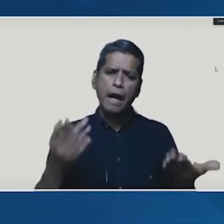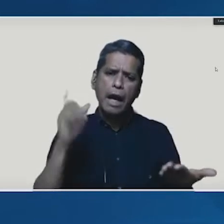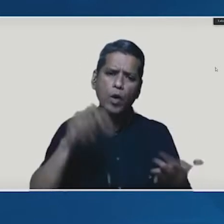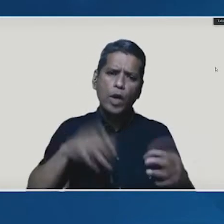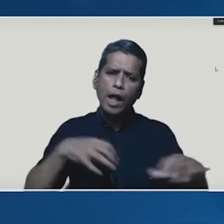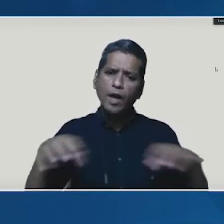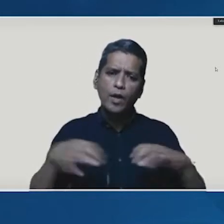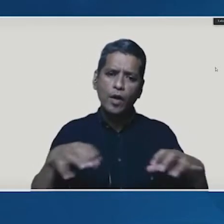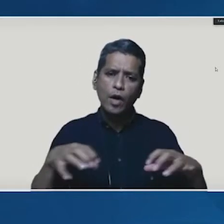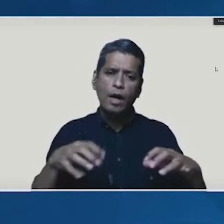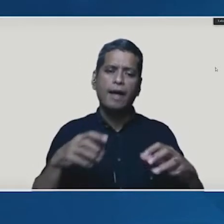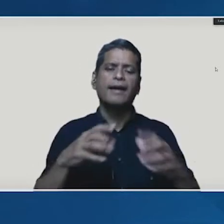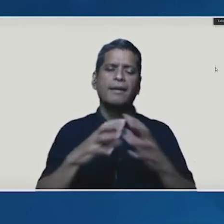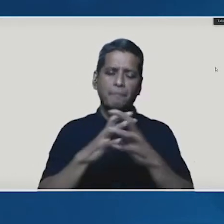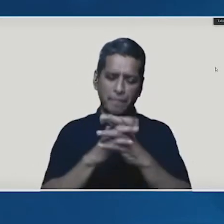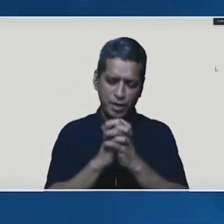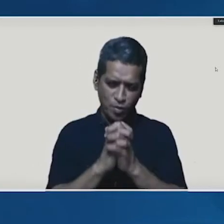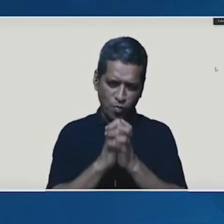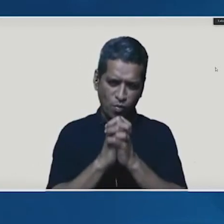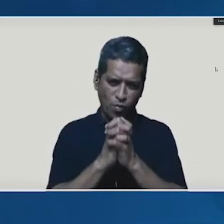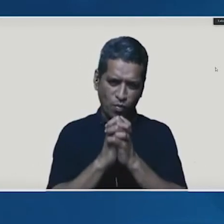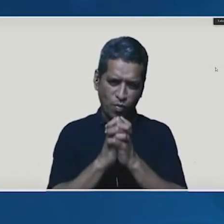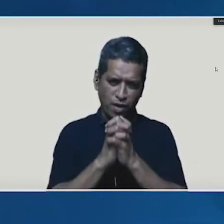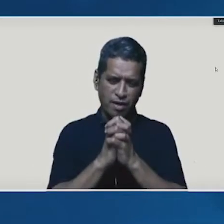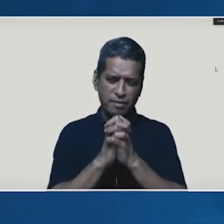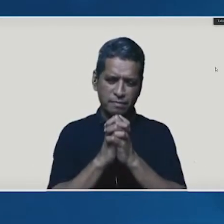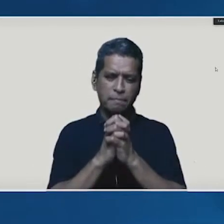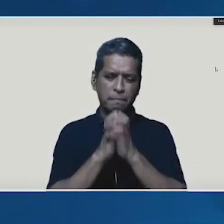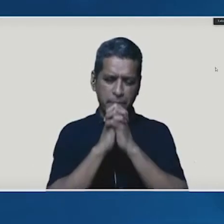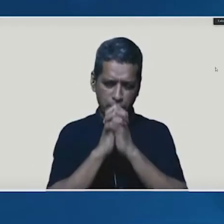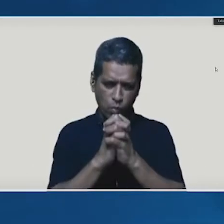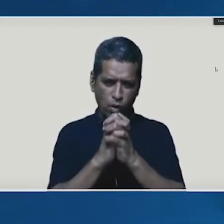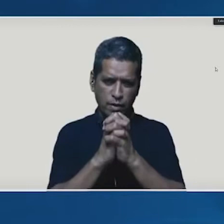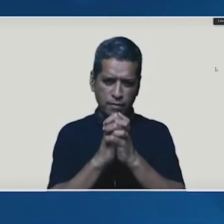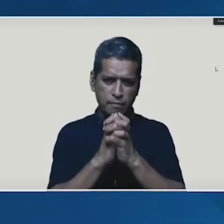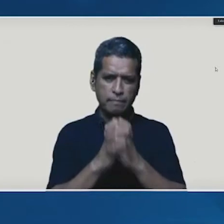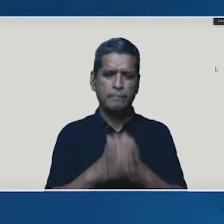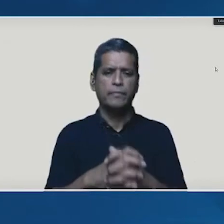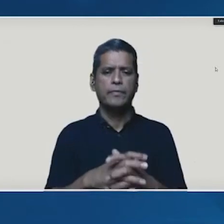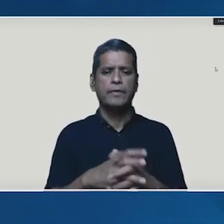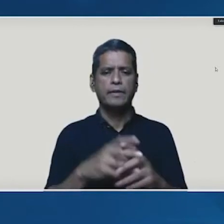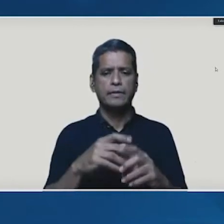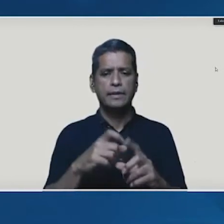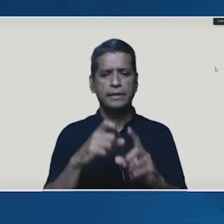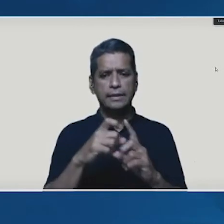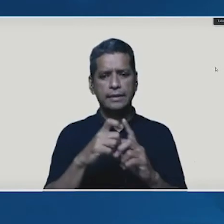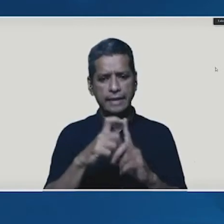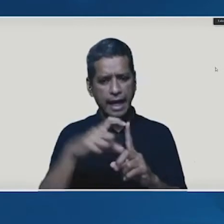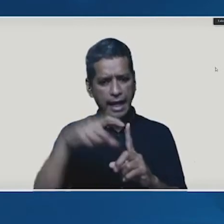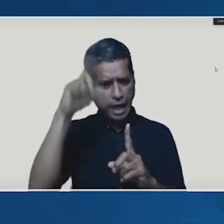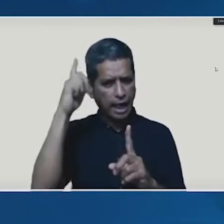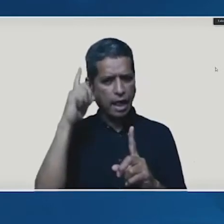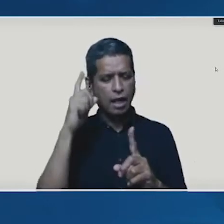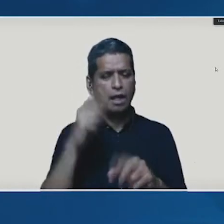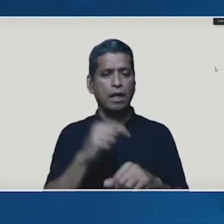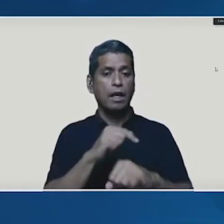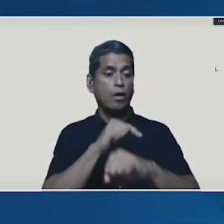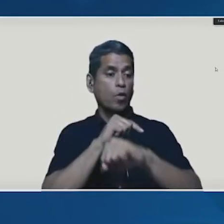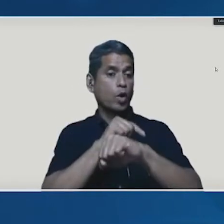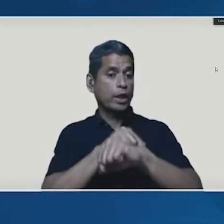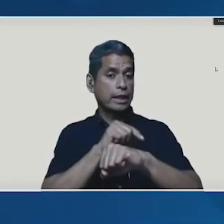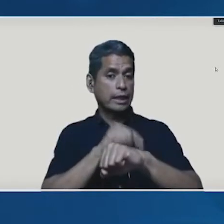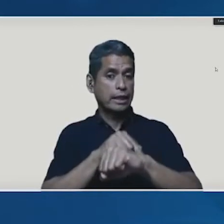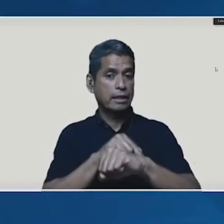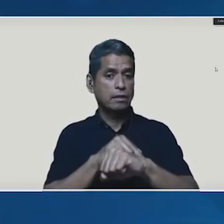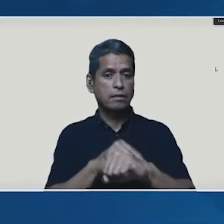berdoa berdoa karena Daniel ketiga para